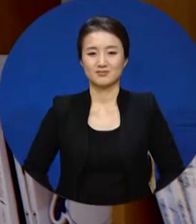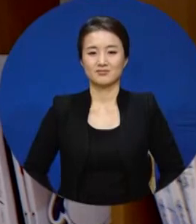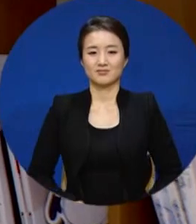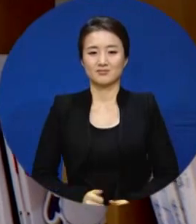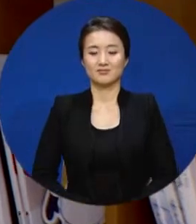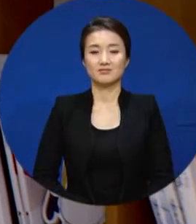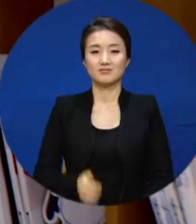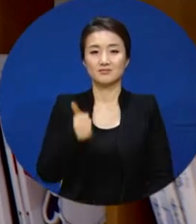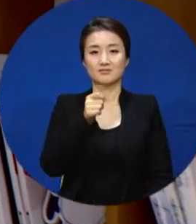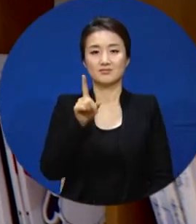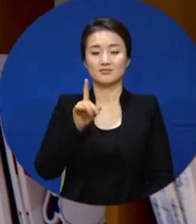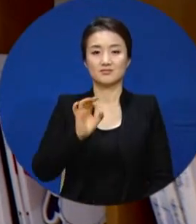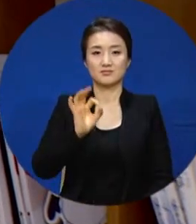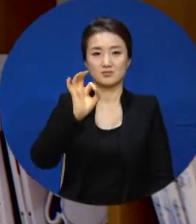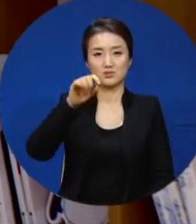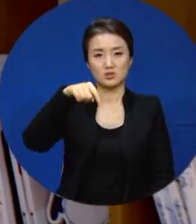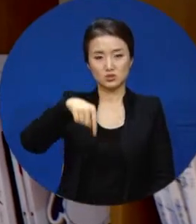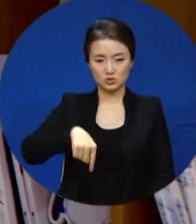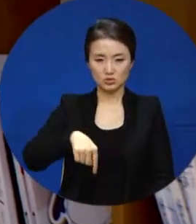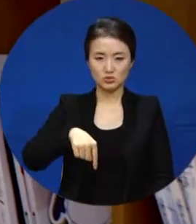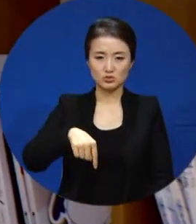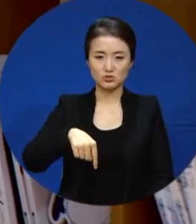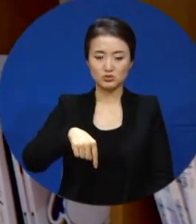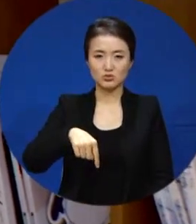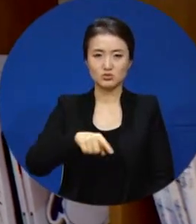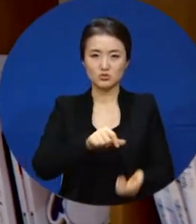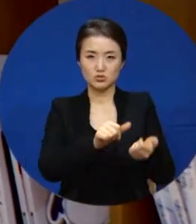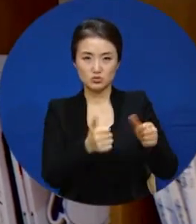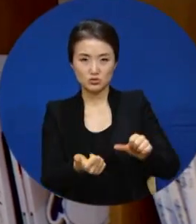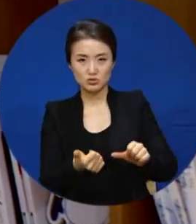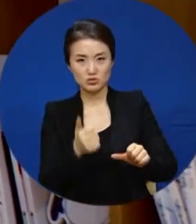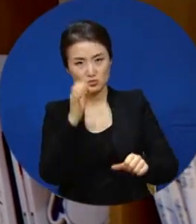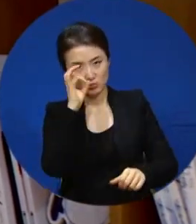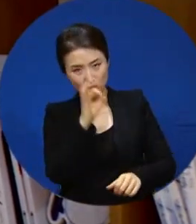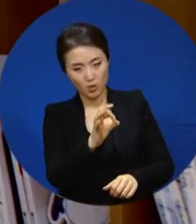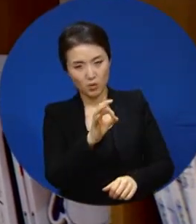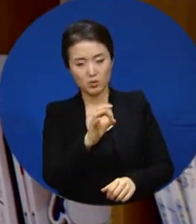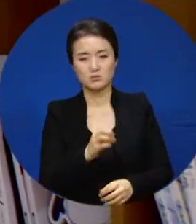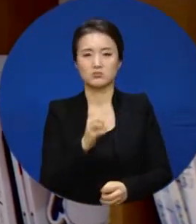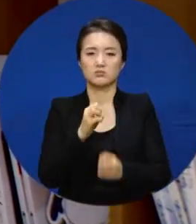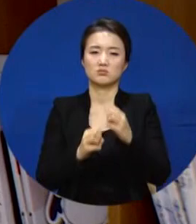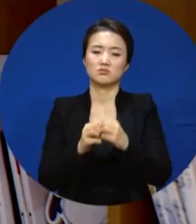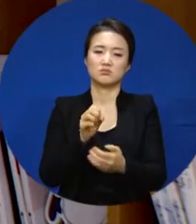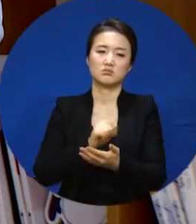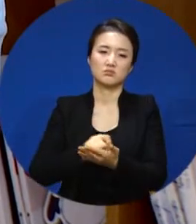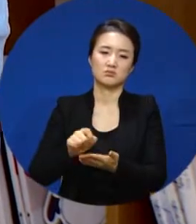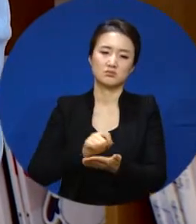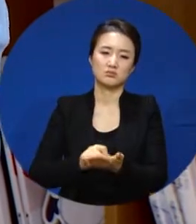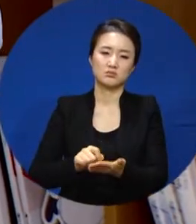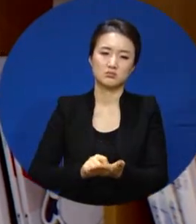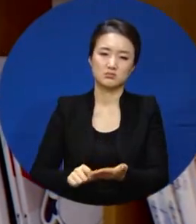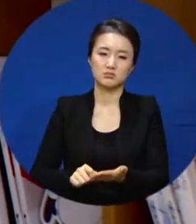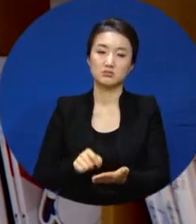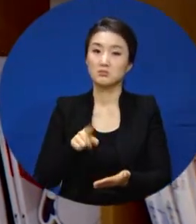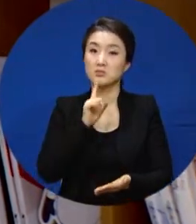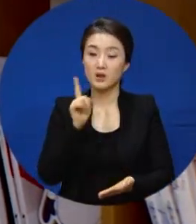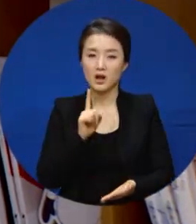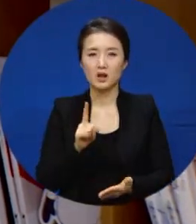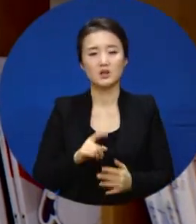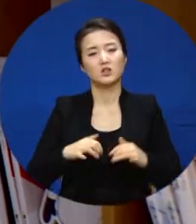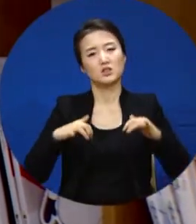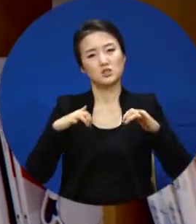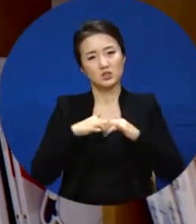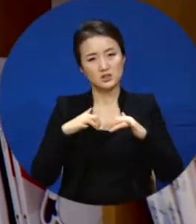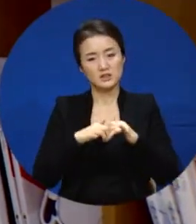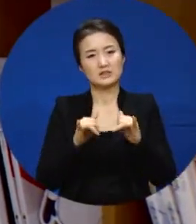항우에 죽음을 놓고 2 거라는 시인이 시를 씁니다 2부 아시죠 음 전쟁 하던 사람이 이기고 지는